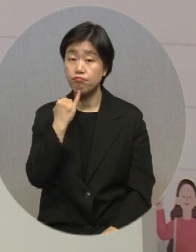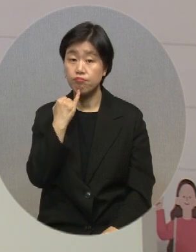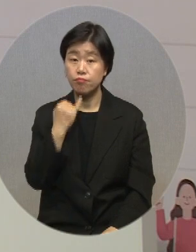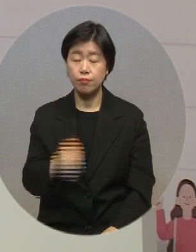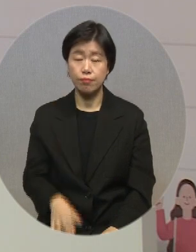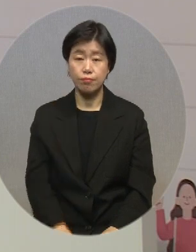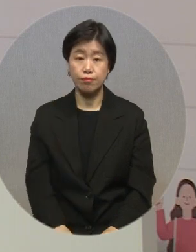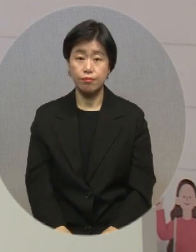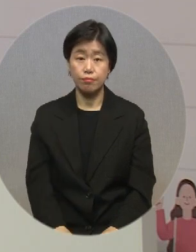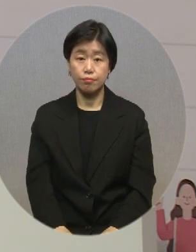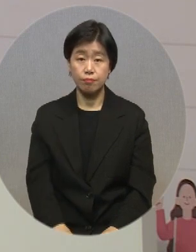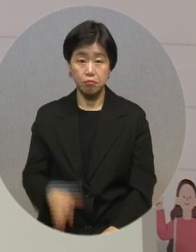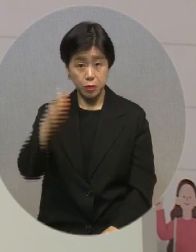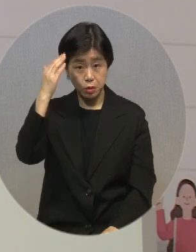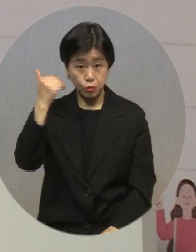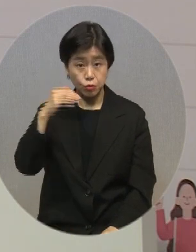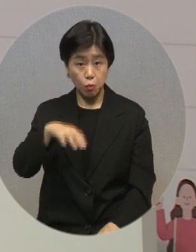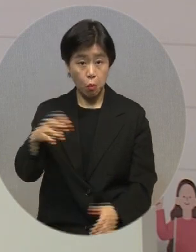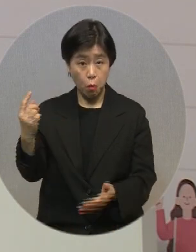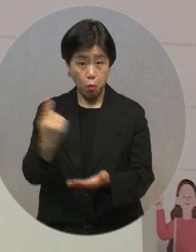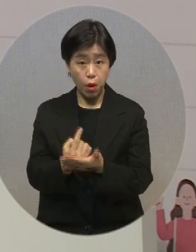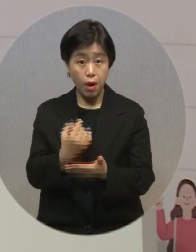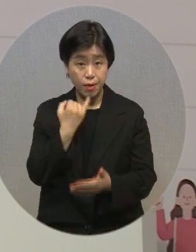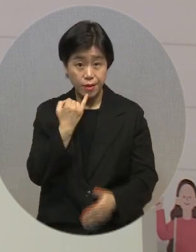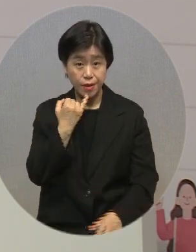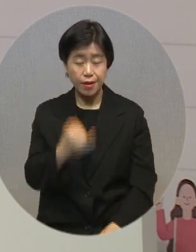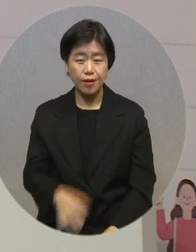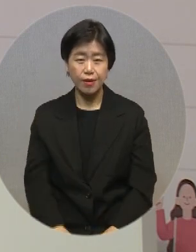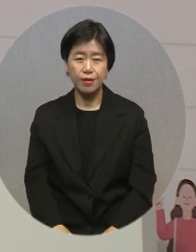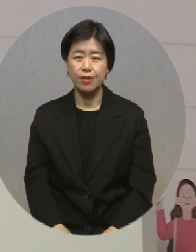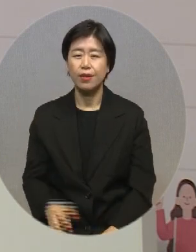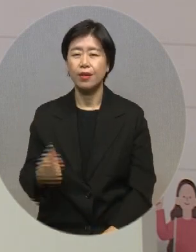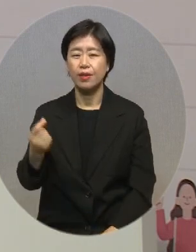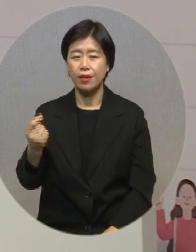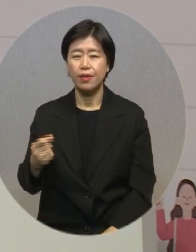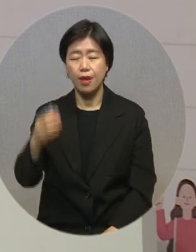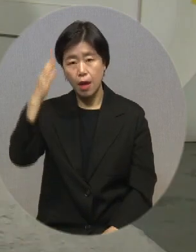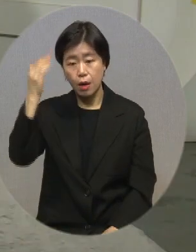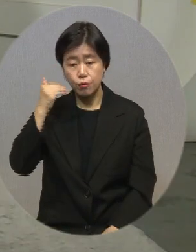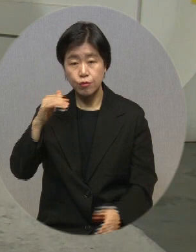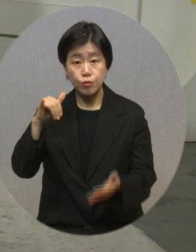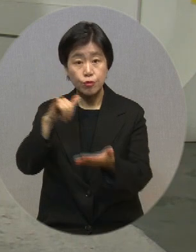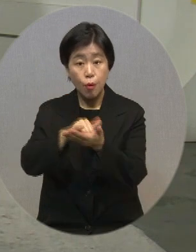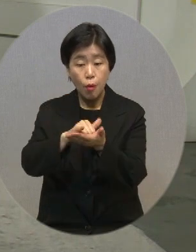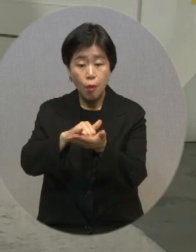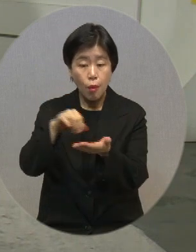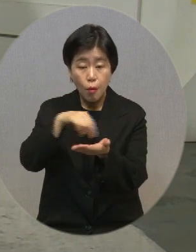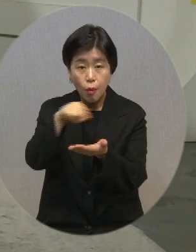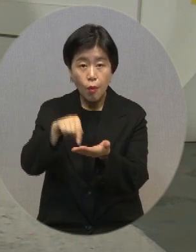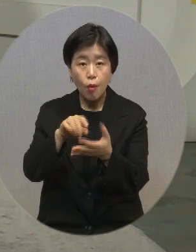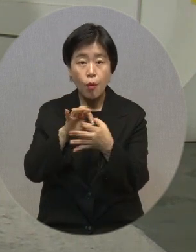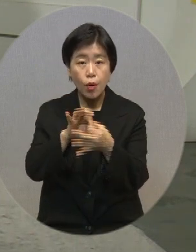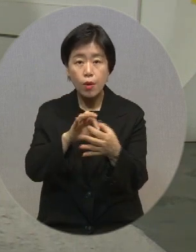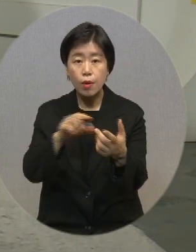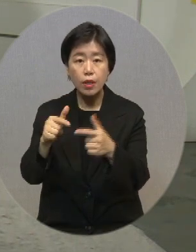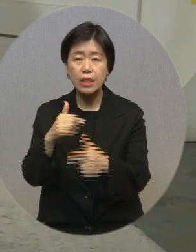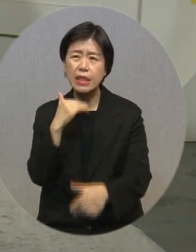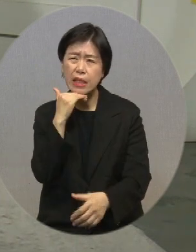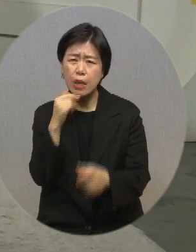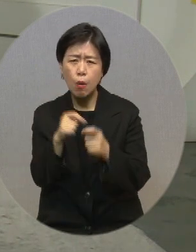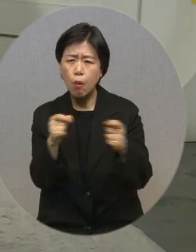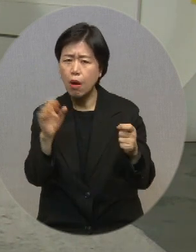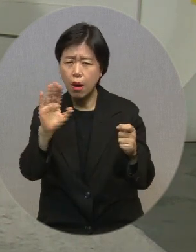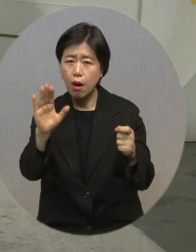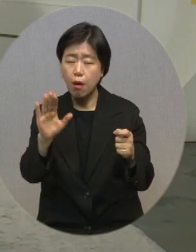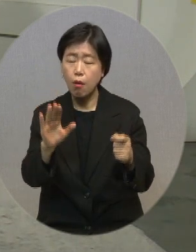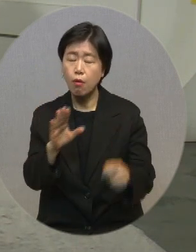괜찮았습니다. 아, 한국에 오기 편하죠? 네. 예, 우리나라 관공서가 서비스가 세계에서 최고예요. 네. 기다리지 네, 않게 너무 불편하지 않게. 너무